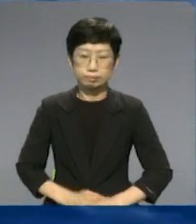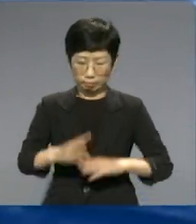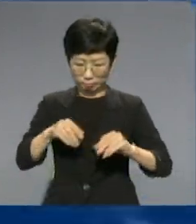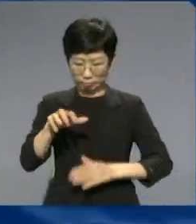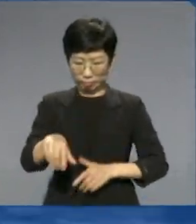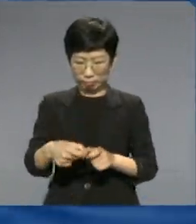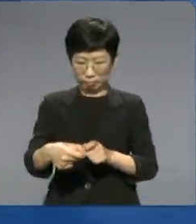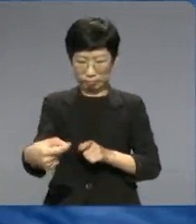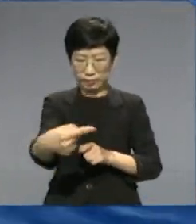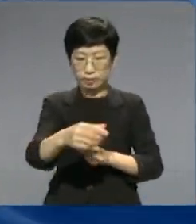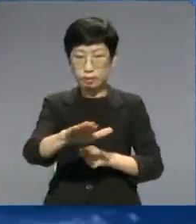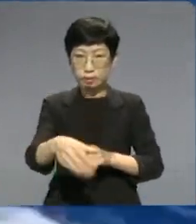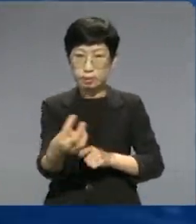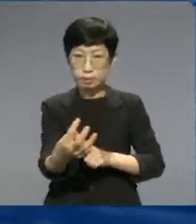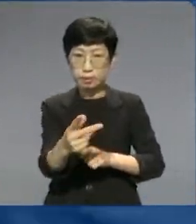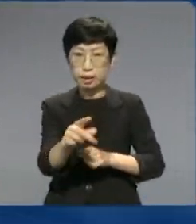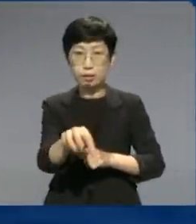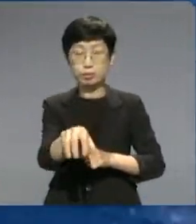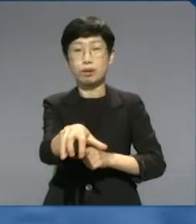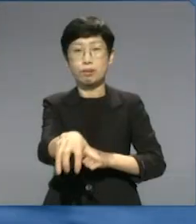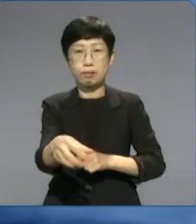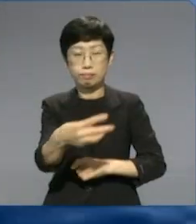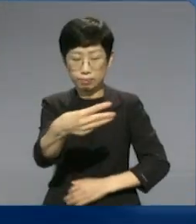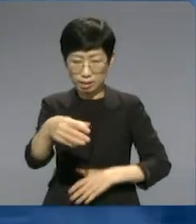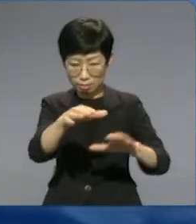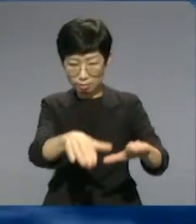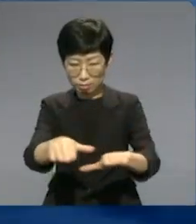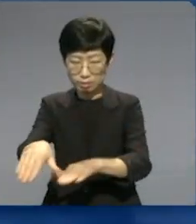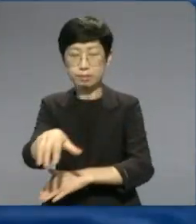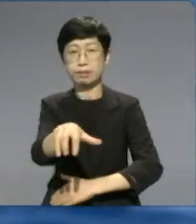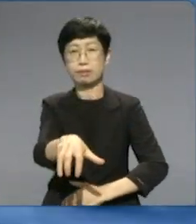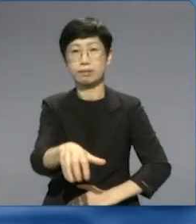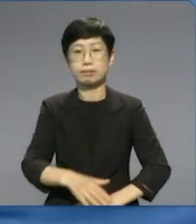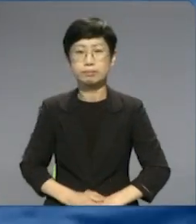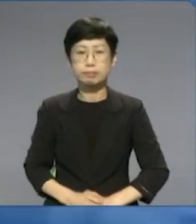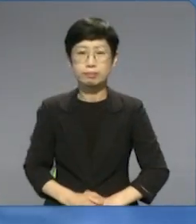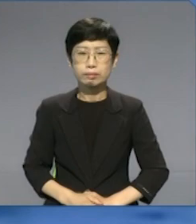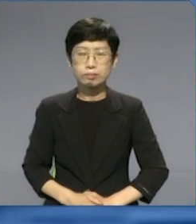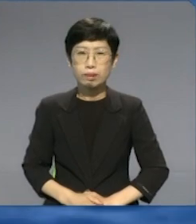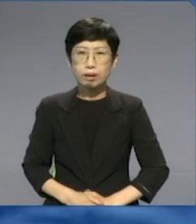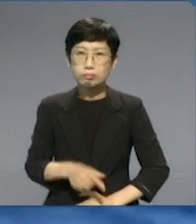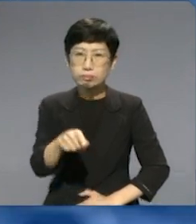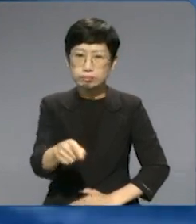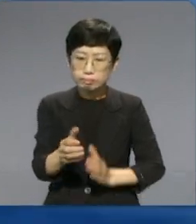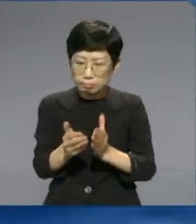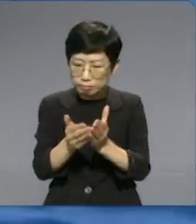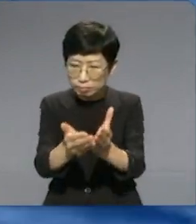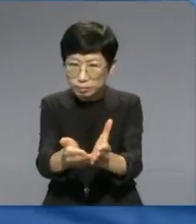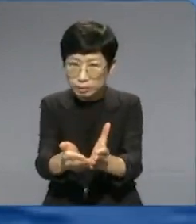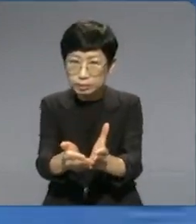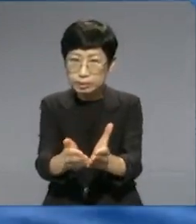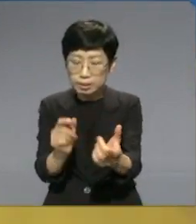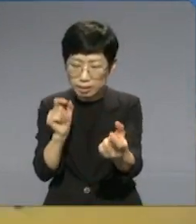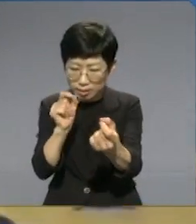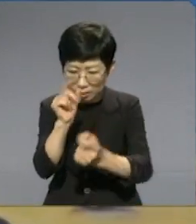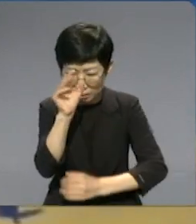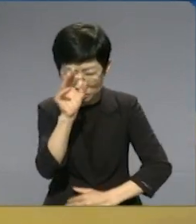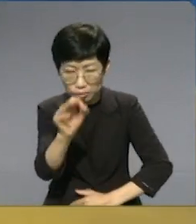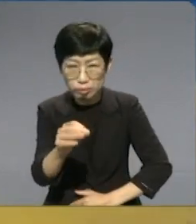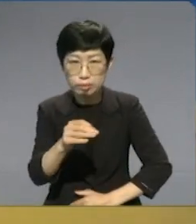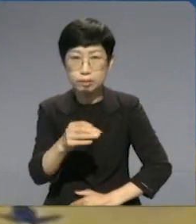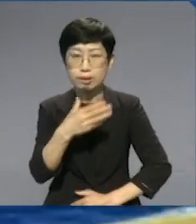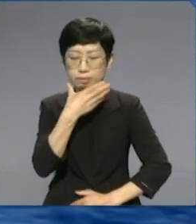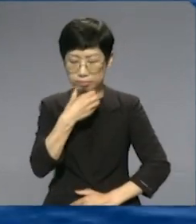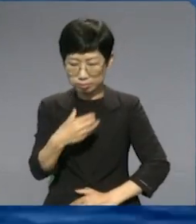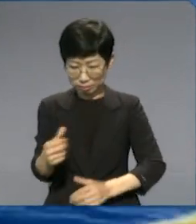육지에서 약 1930km나 떨어진 태평양 바다위 바다 위에 표류하고 있는 어선에 다가가자 덥수룩한